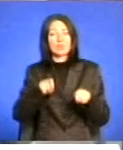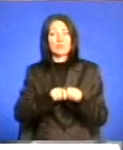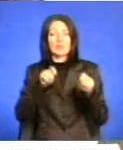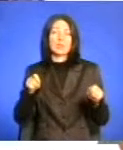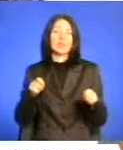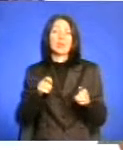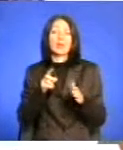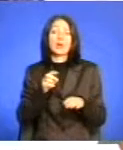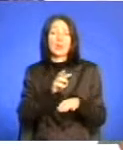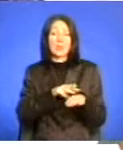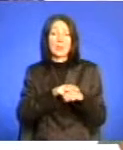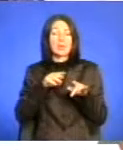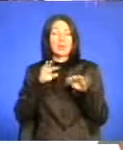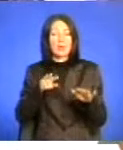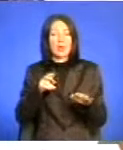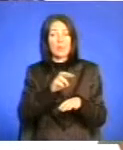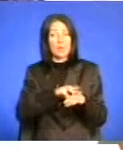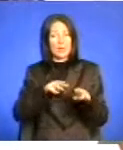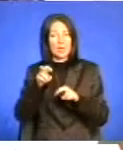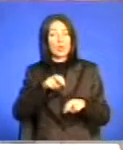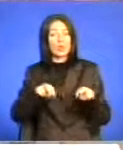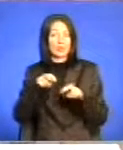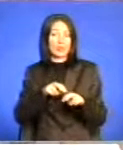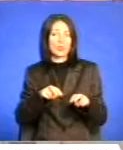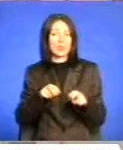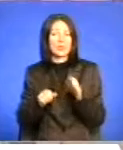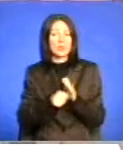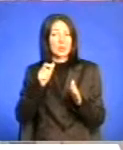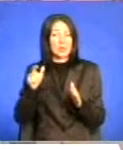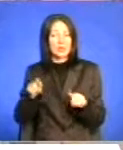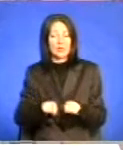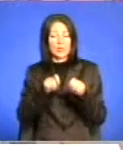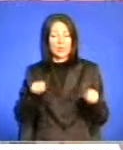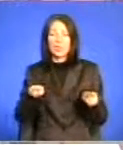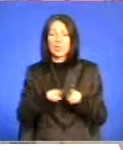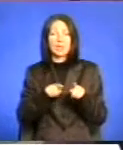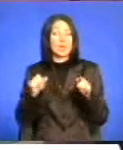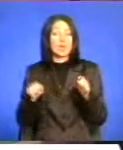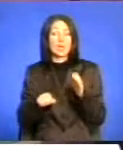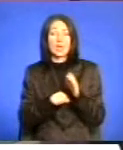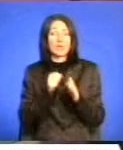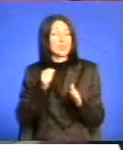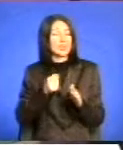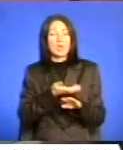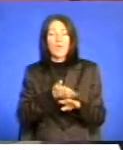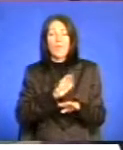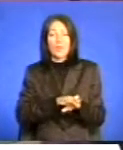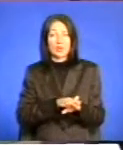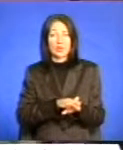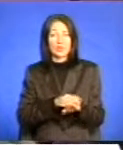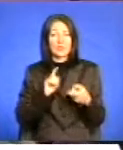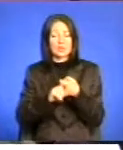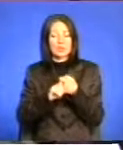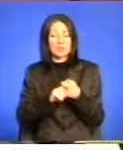кримінальне провадження. Правоохоронці розшукують зловмисників. Однак розкрити такі злочини вкрай важко. У зв'язку з вищенаведеним